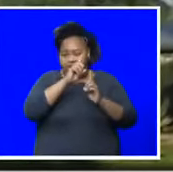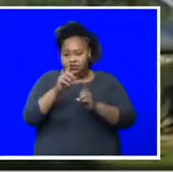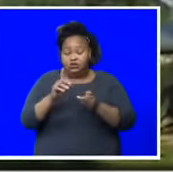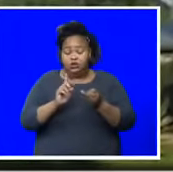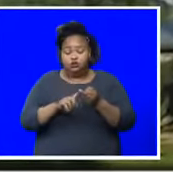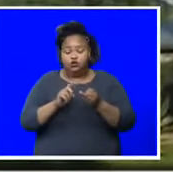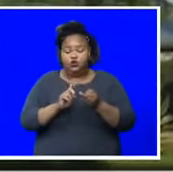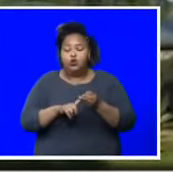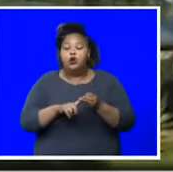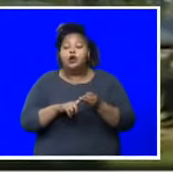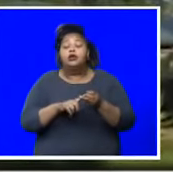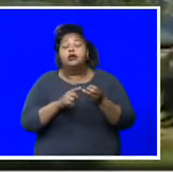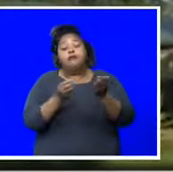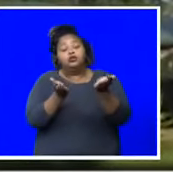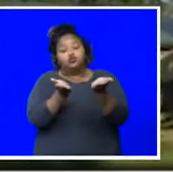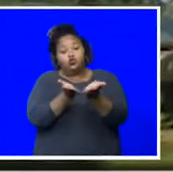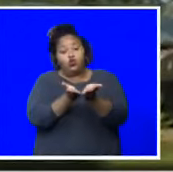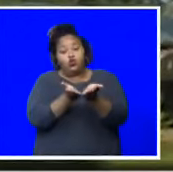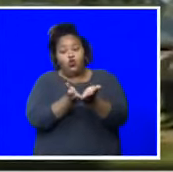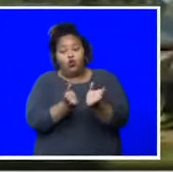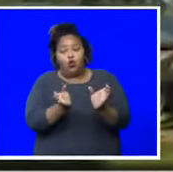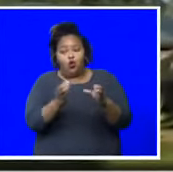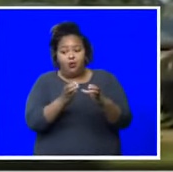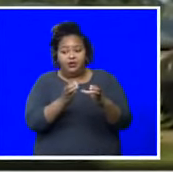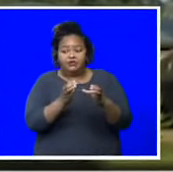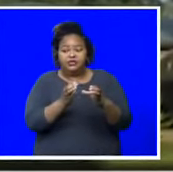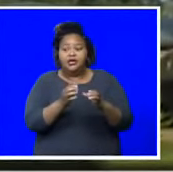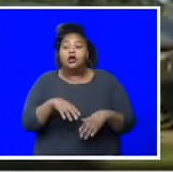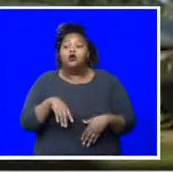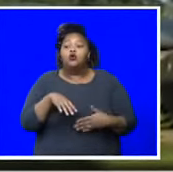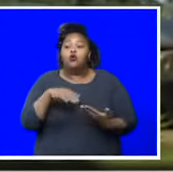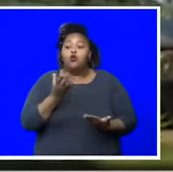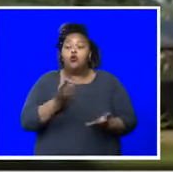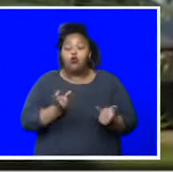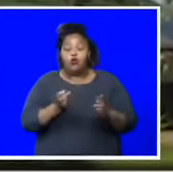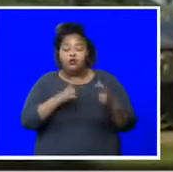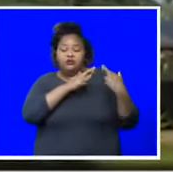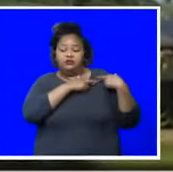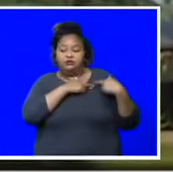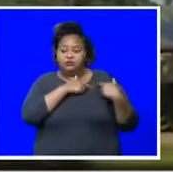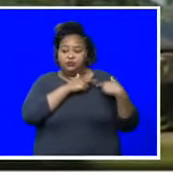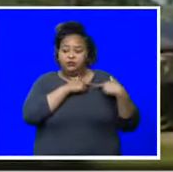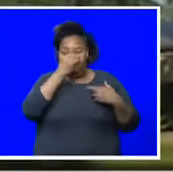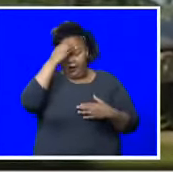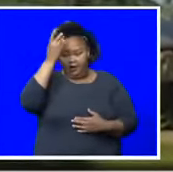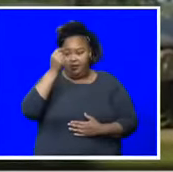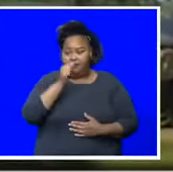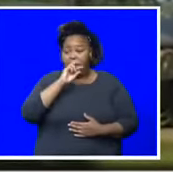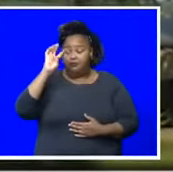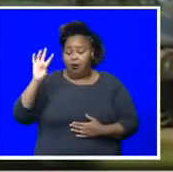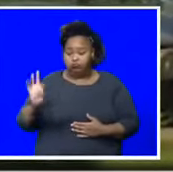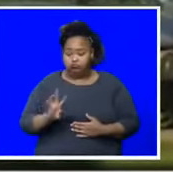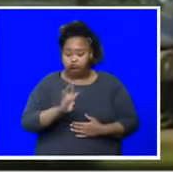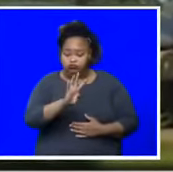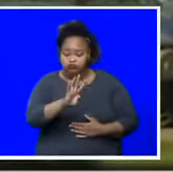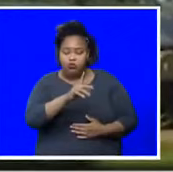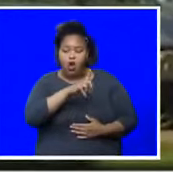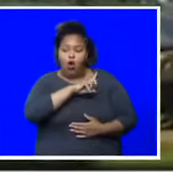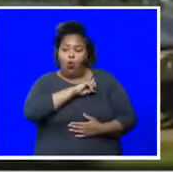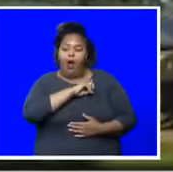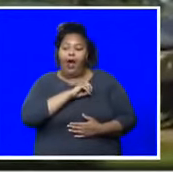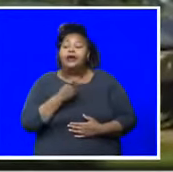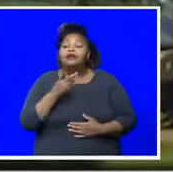kahle imali nje mhlawumbe kube netento tokukhohlakala futhi. So kumgcwa lokho ukuthi bantu